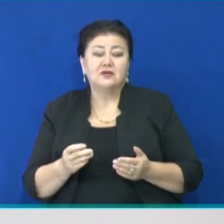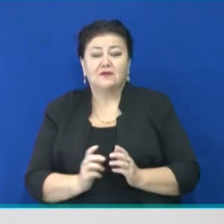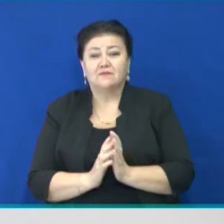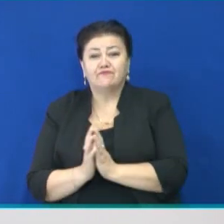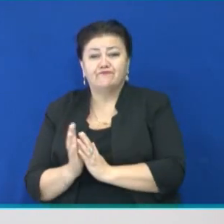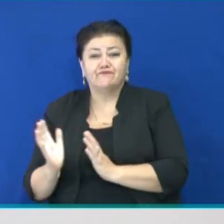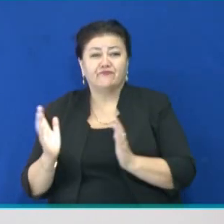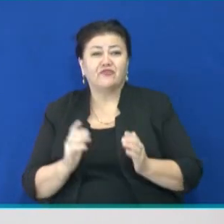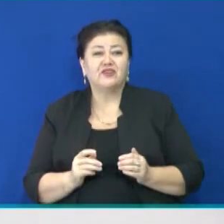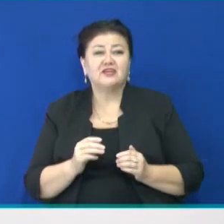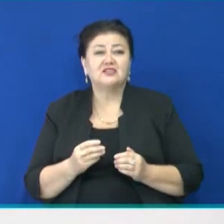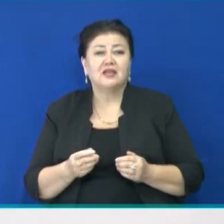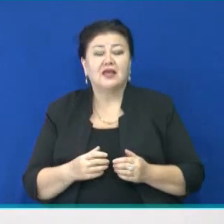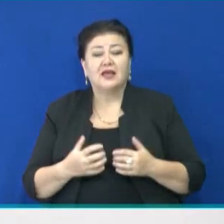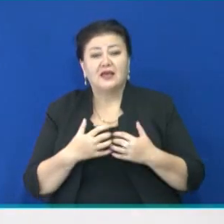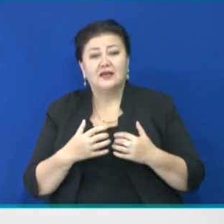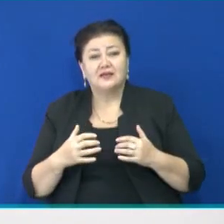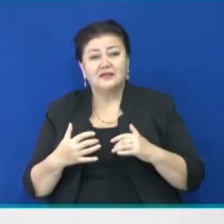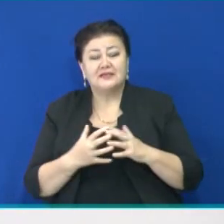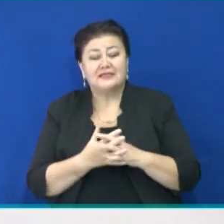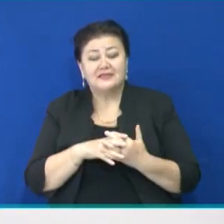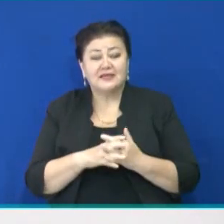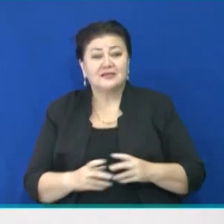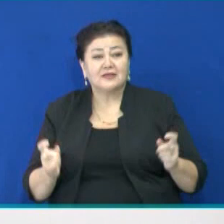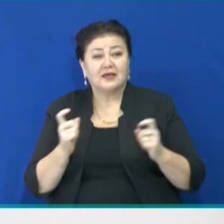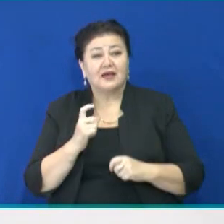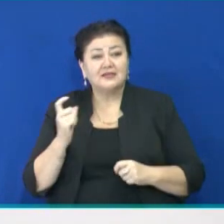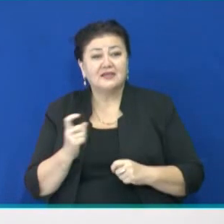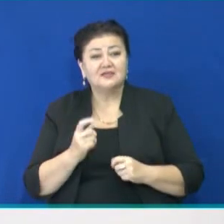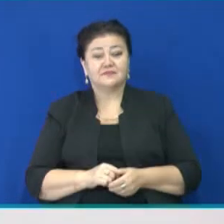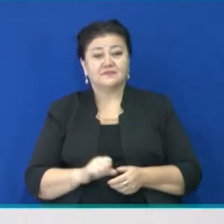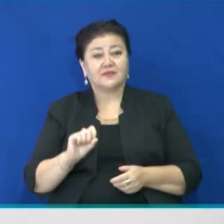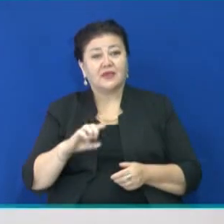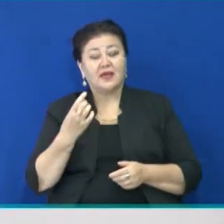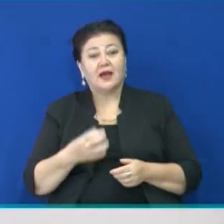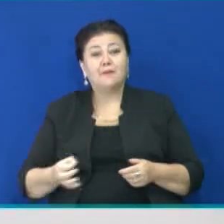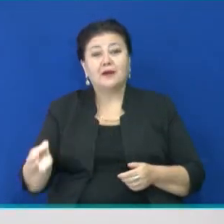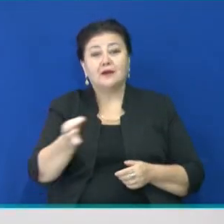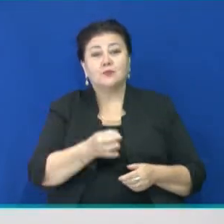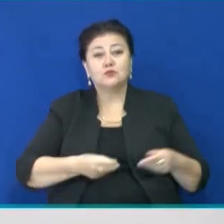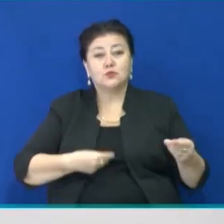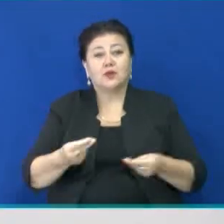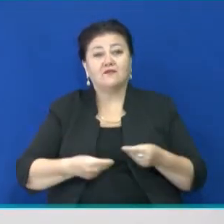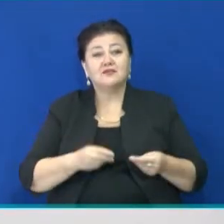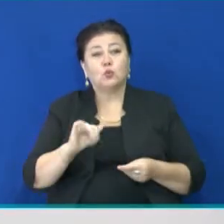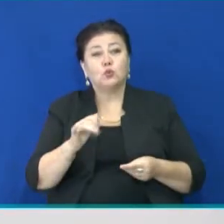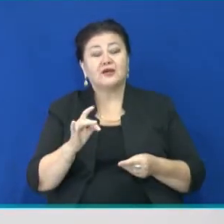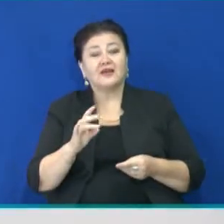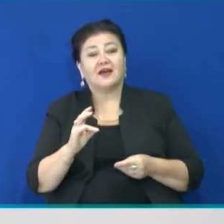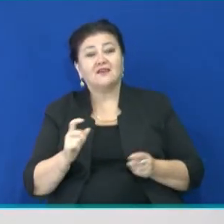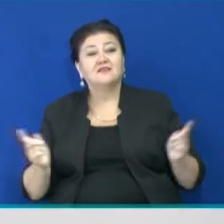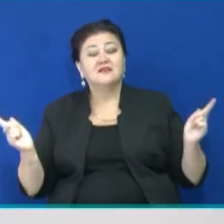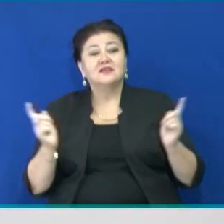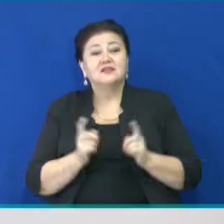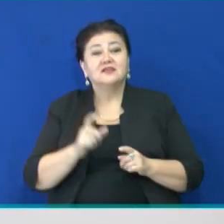өсірумен айналысатын мал шаруашылығына баруда жоспарлап отыр. Абай облысының әкімі айтыскер ақындарды қабылдады.